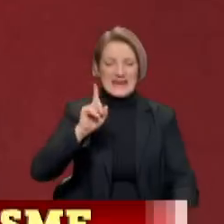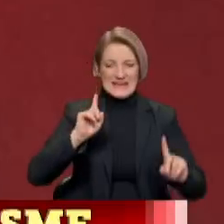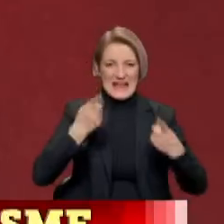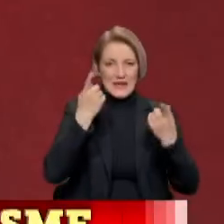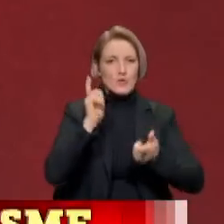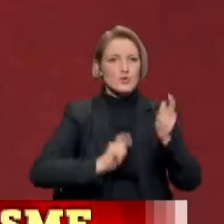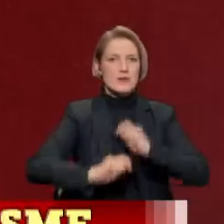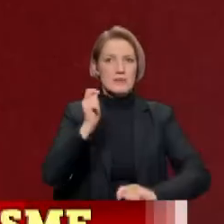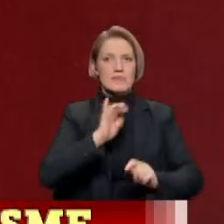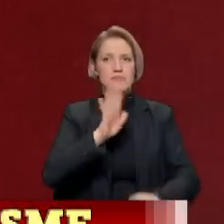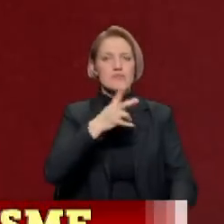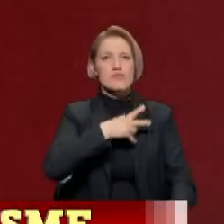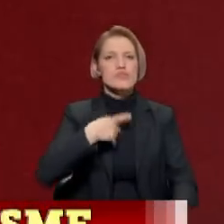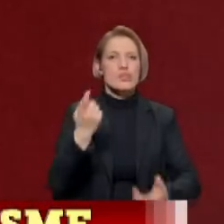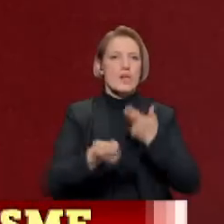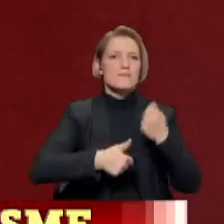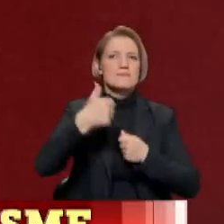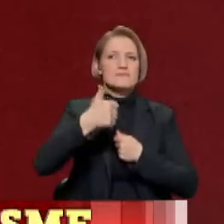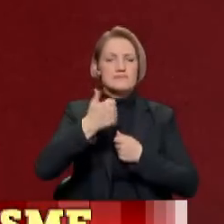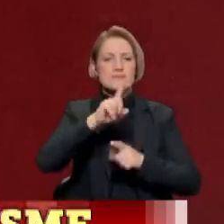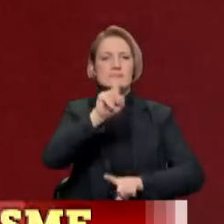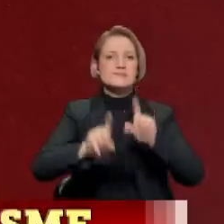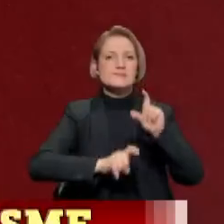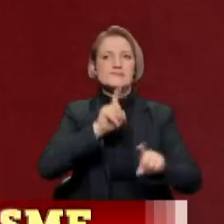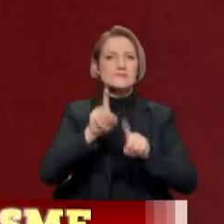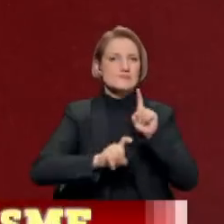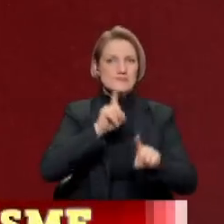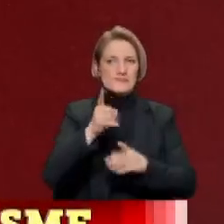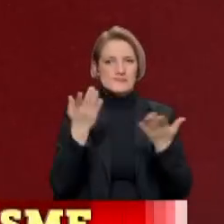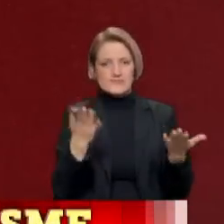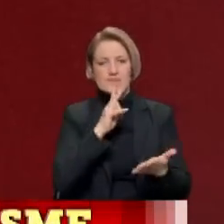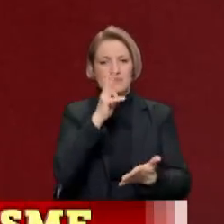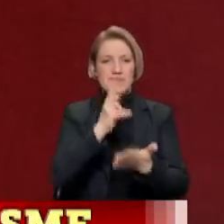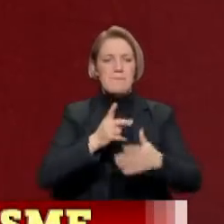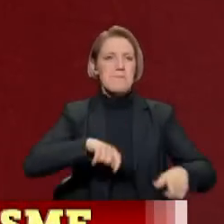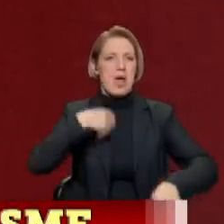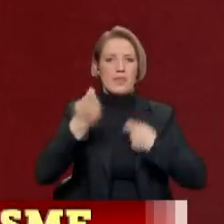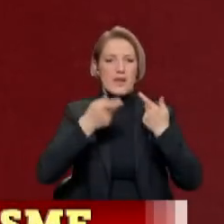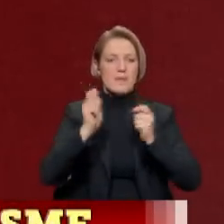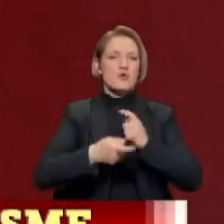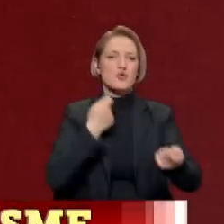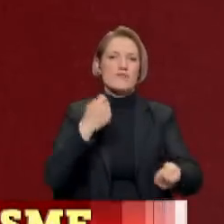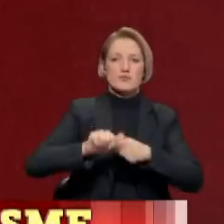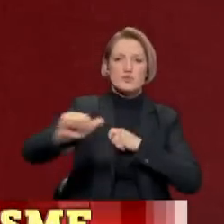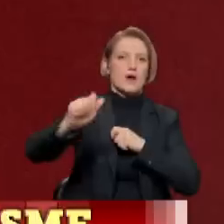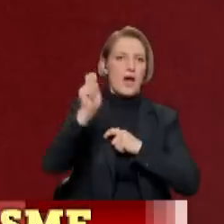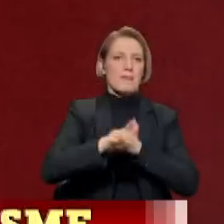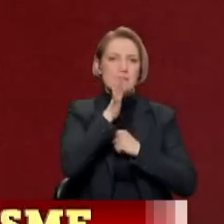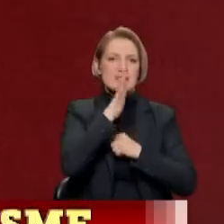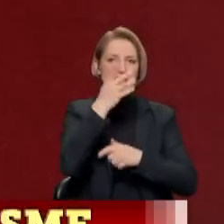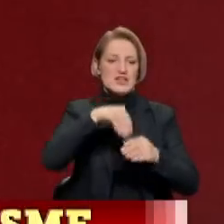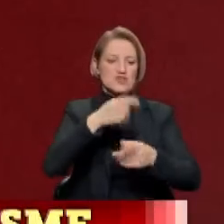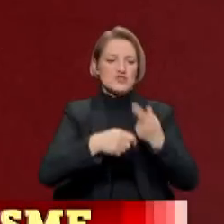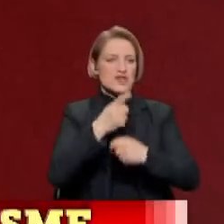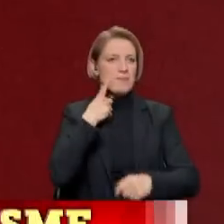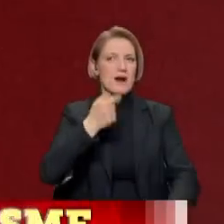Var. Her belediye başkanını bir soruşturmayı veya karar bahane ederek görevden uzaklaştırabilir.